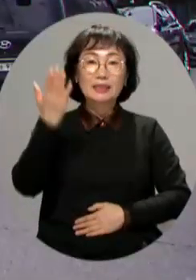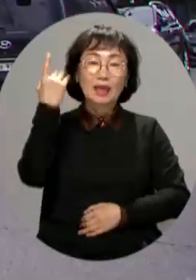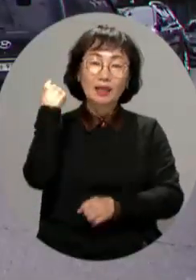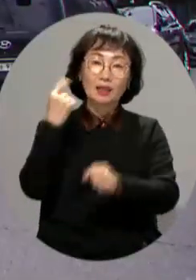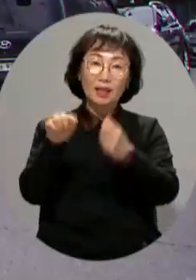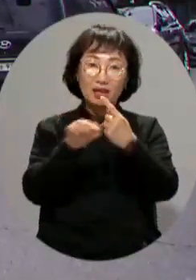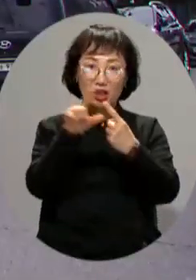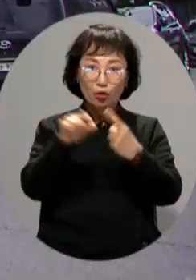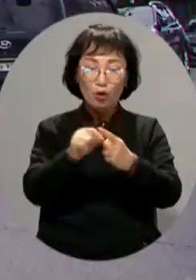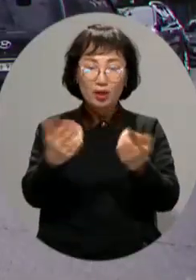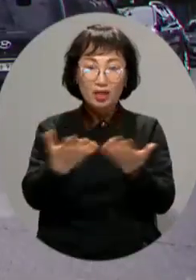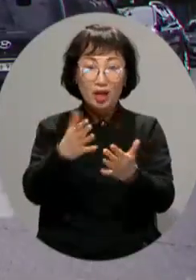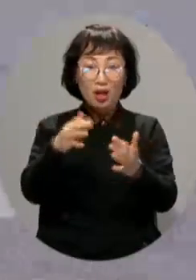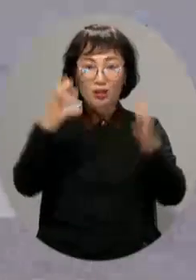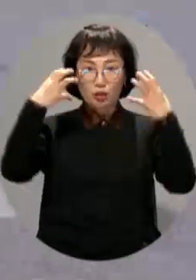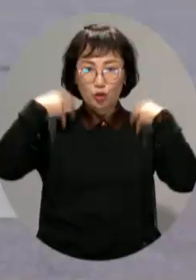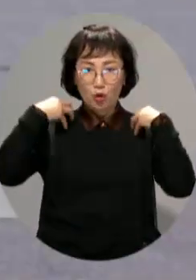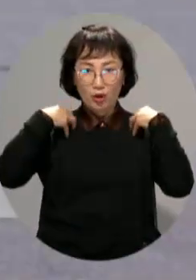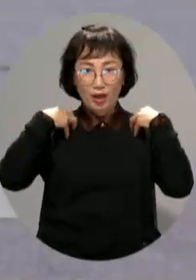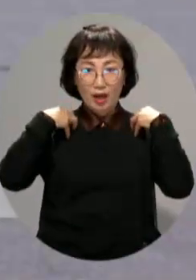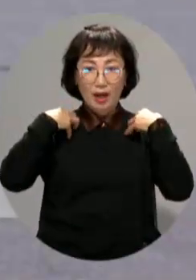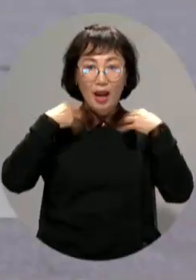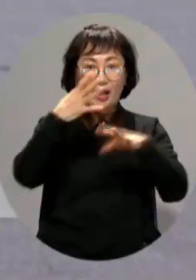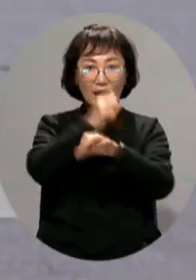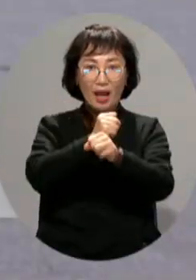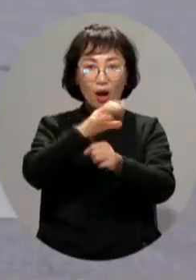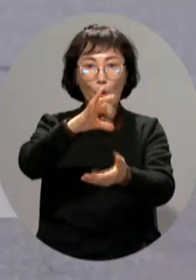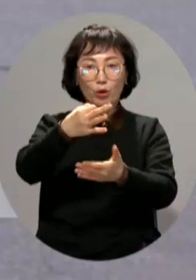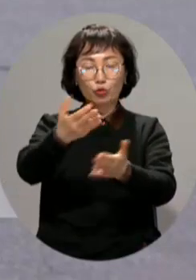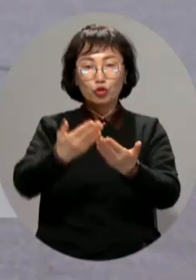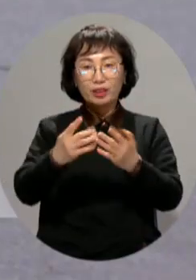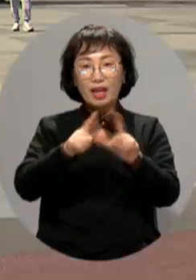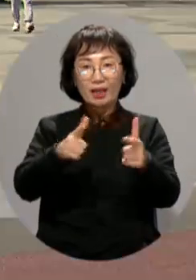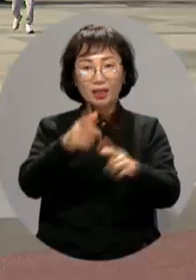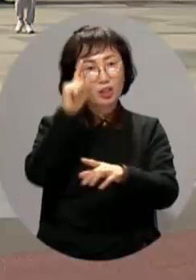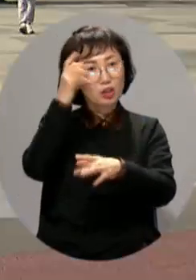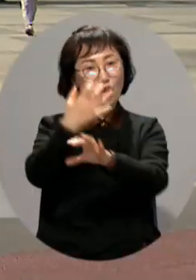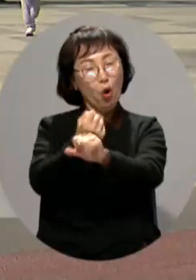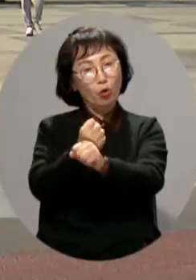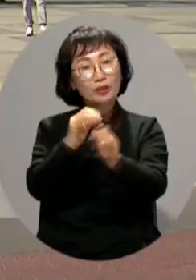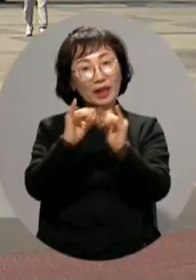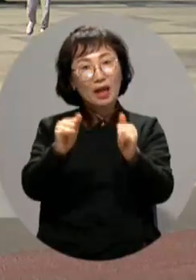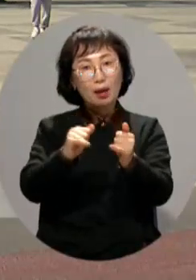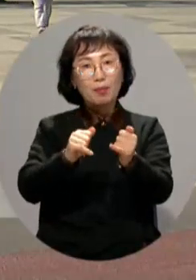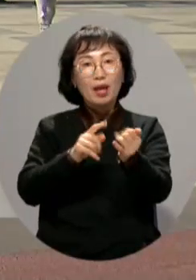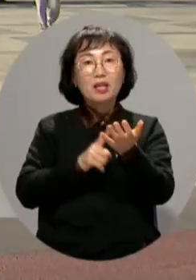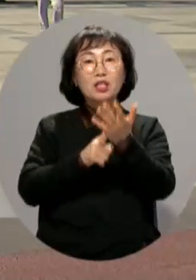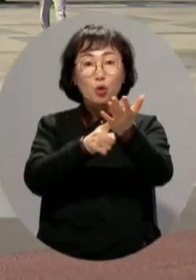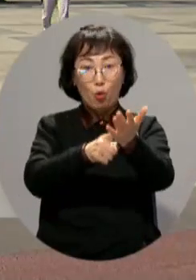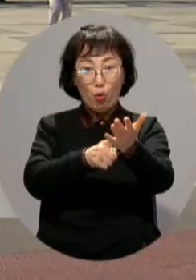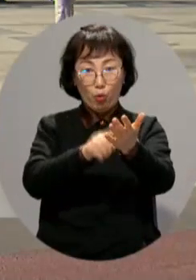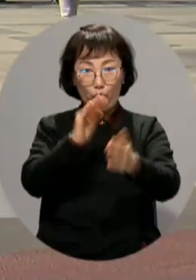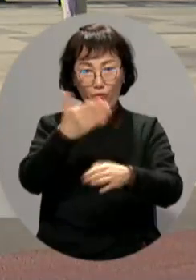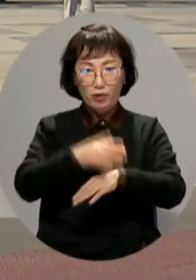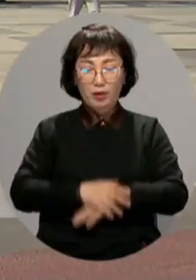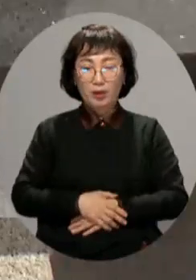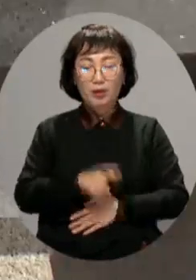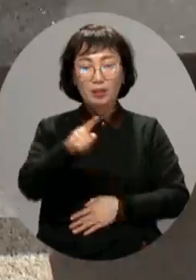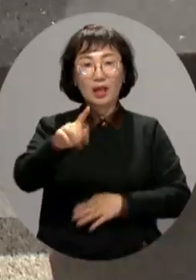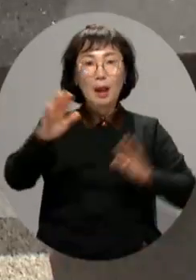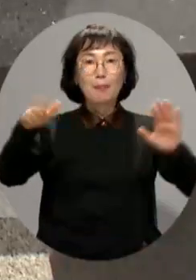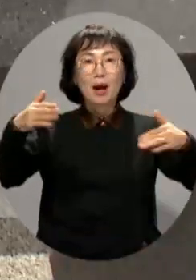지난해 1월 노동청에는 대학이 임금을 주지 않는다는 한 연구원의 신고가 접수됐습니다 신고자는 군사대